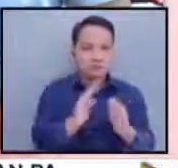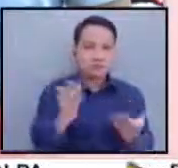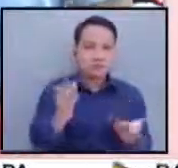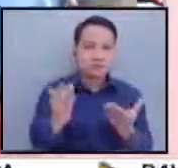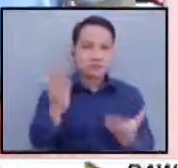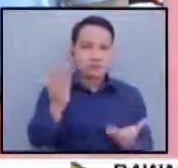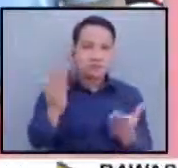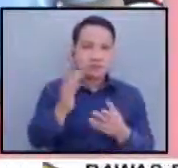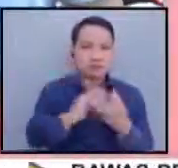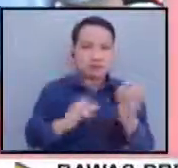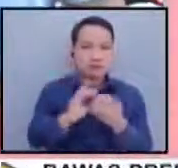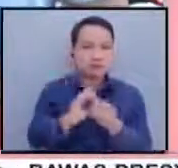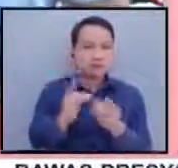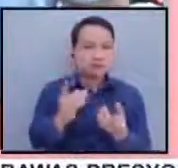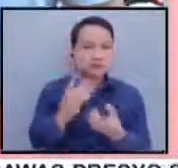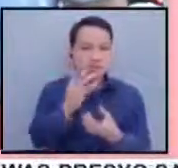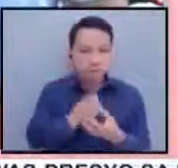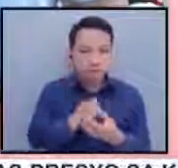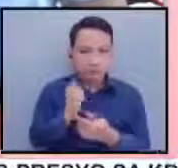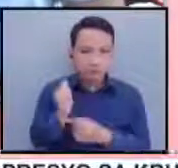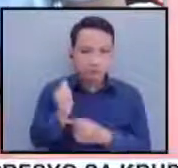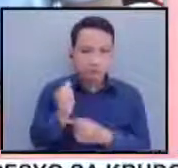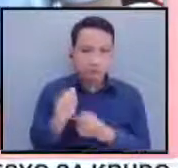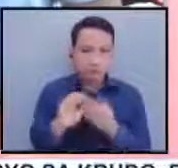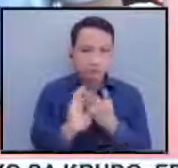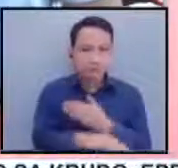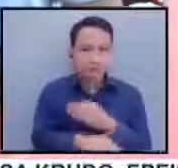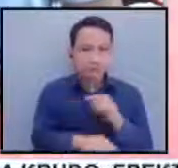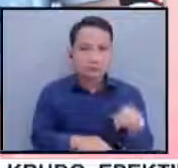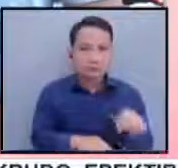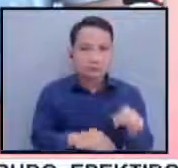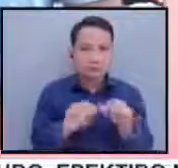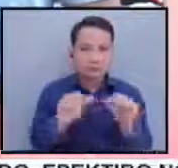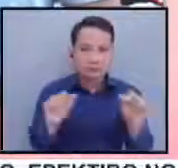nila masabi kung sila ba ay babalik doon sa area